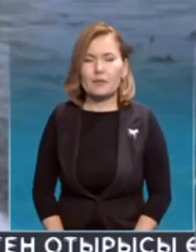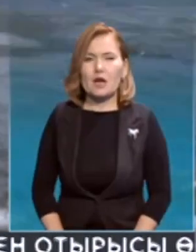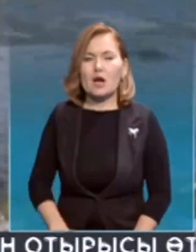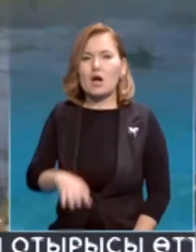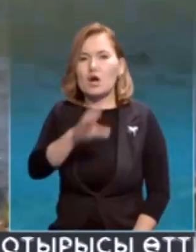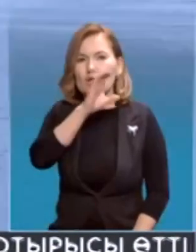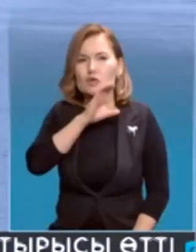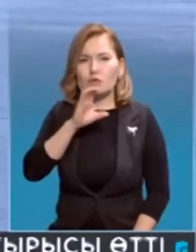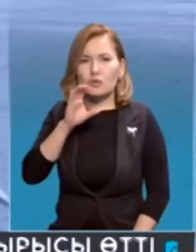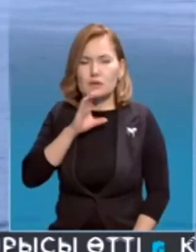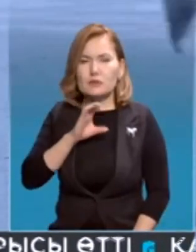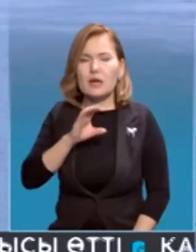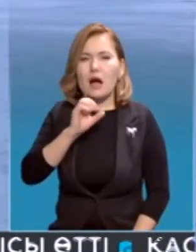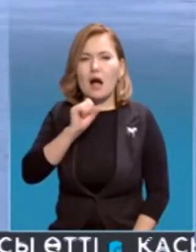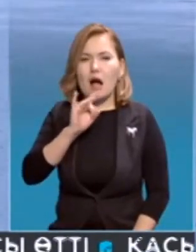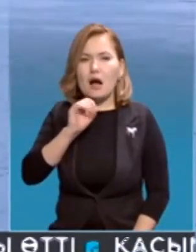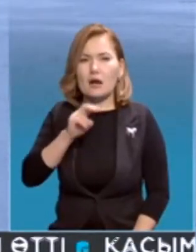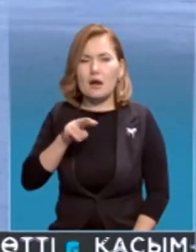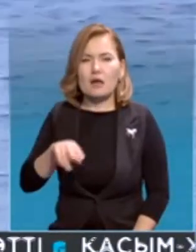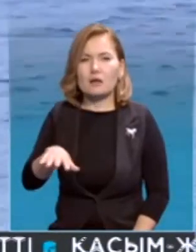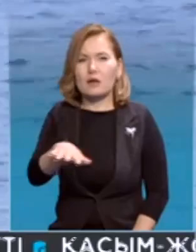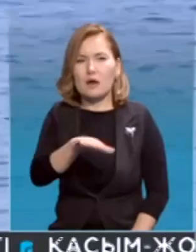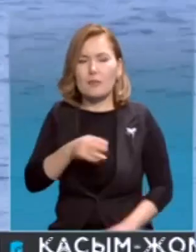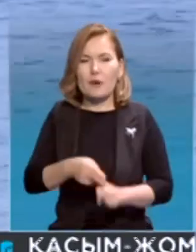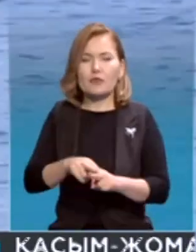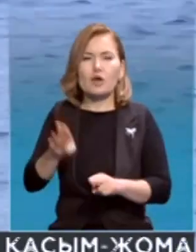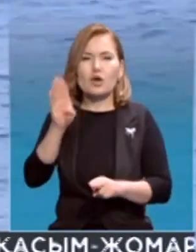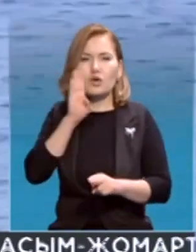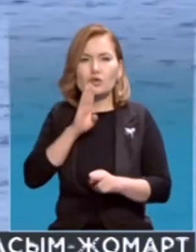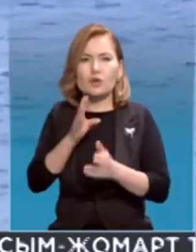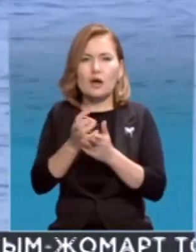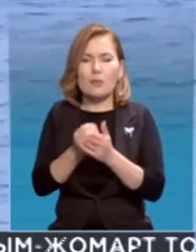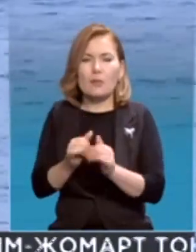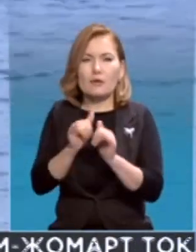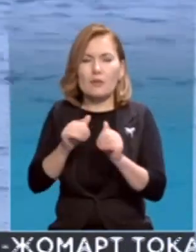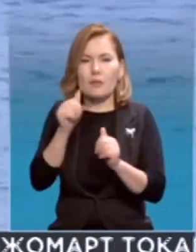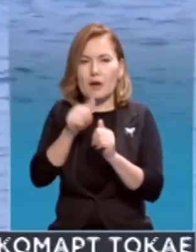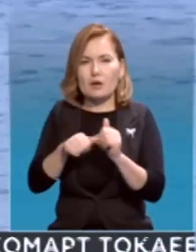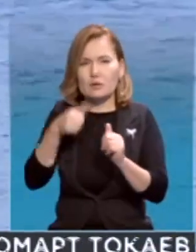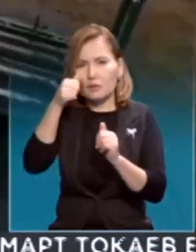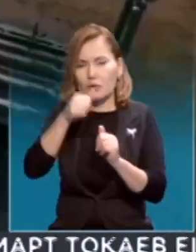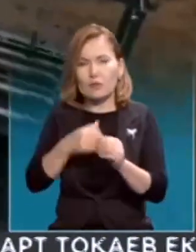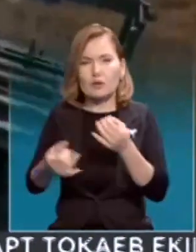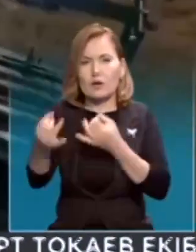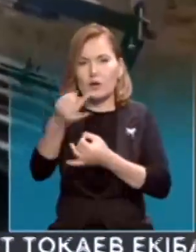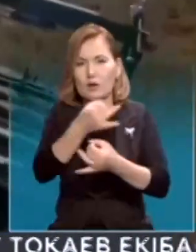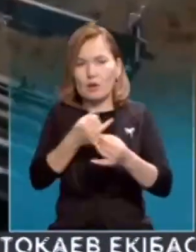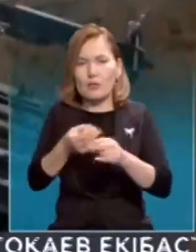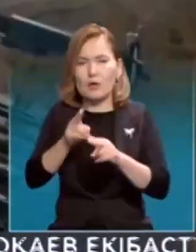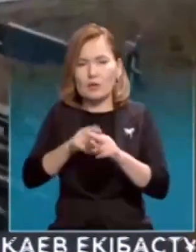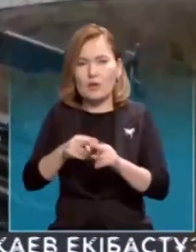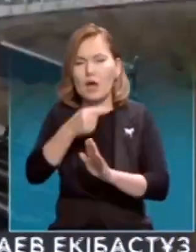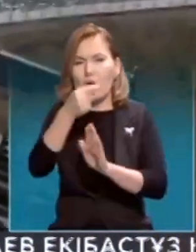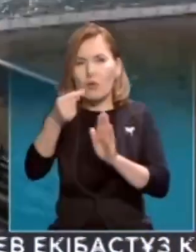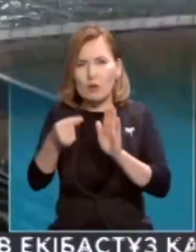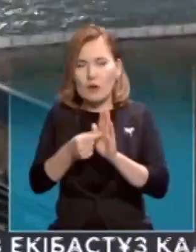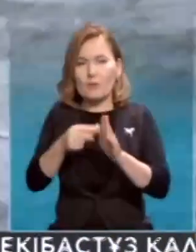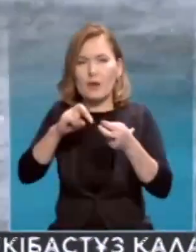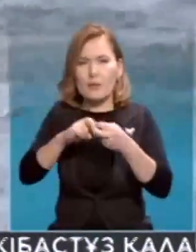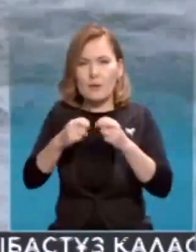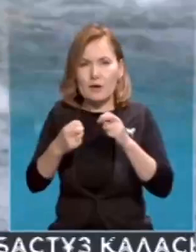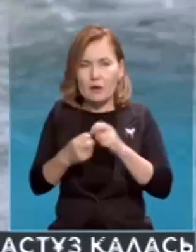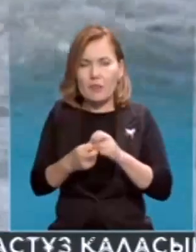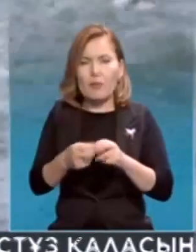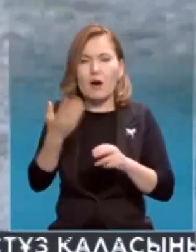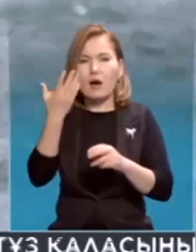Солтүстік Арал теңізі деңгейін көтеріп, су шаруашылығы инфрақұрылымын жаңғырту бастамасы жылдар бойы айтылып келеді. Көптің көкейіндегі күрмеулі мәселенің